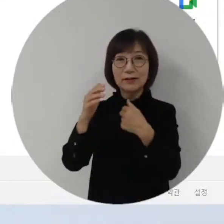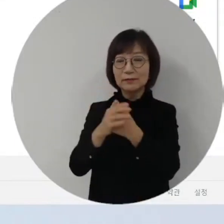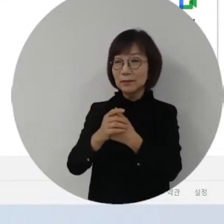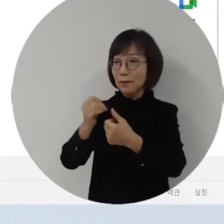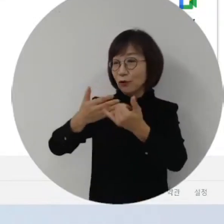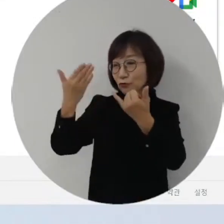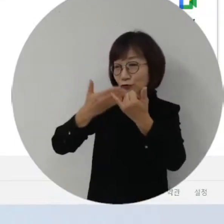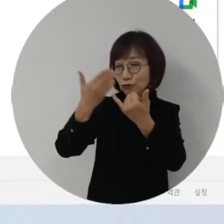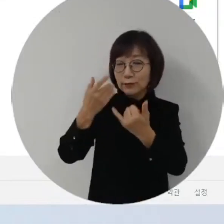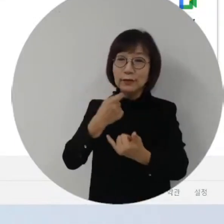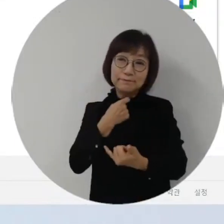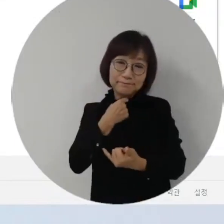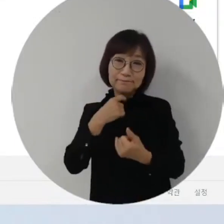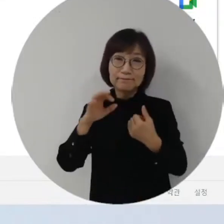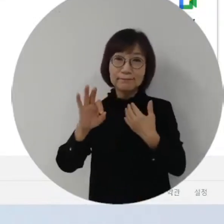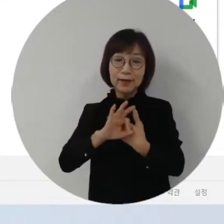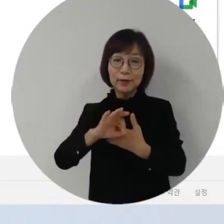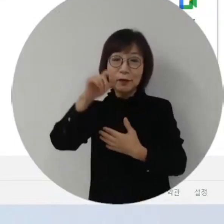있고요.